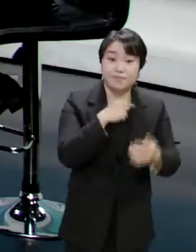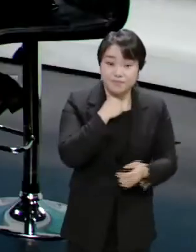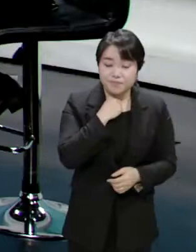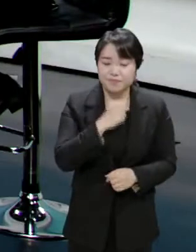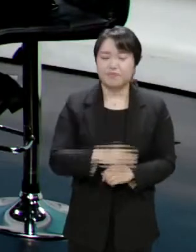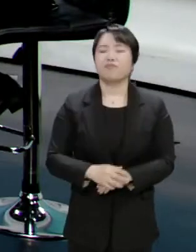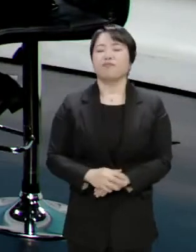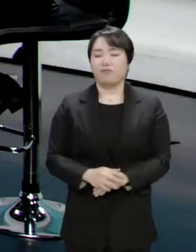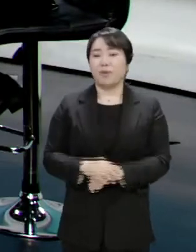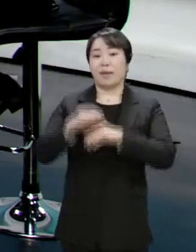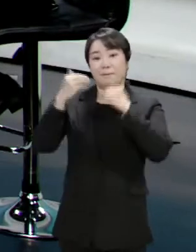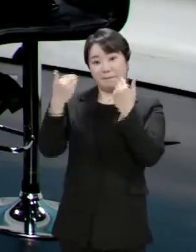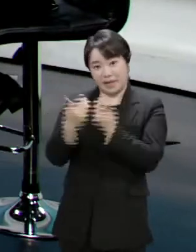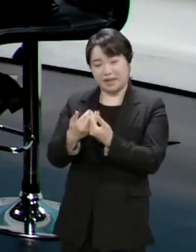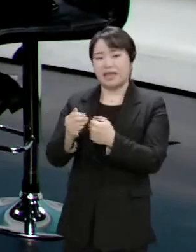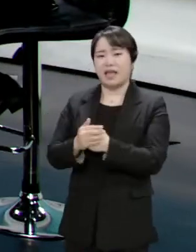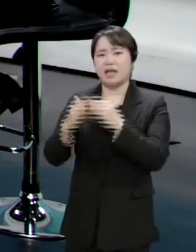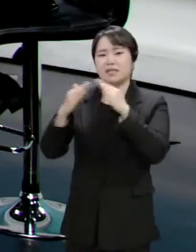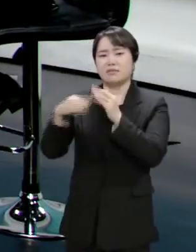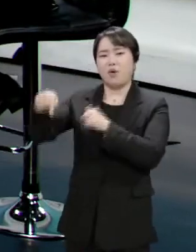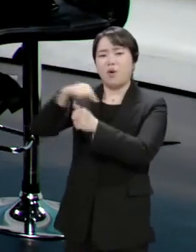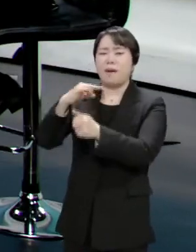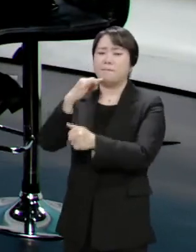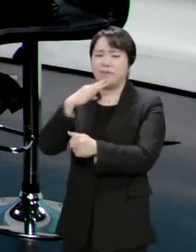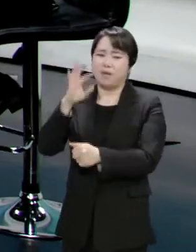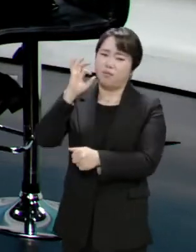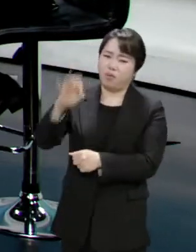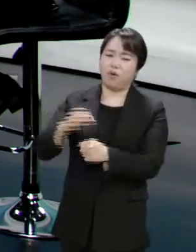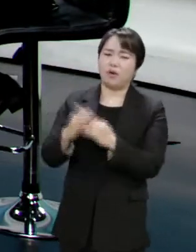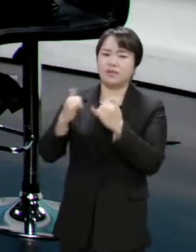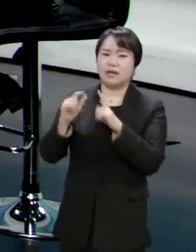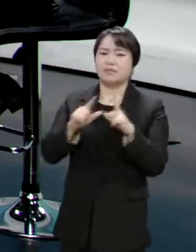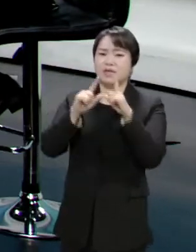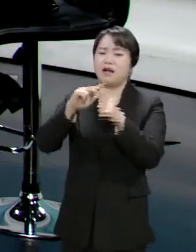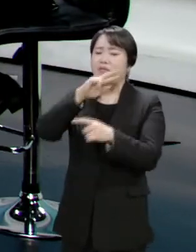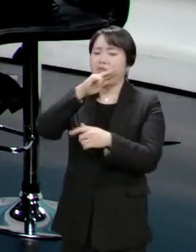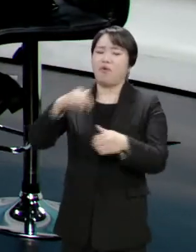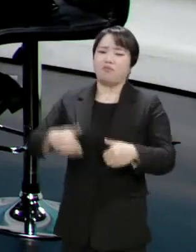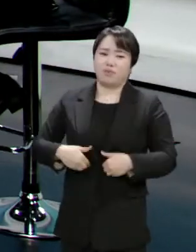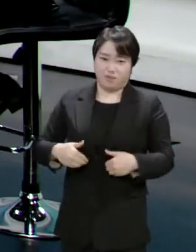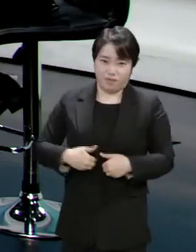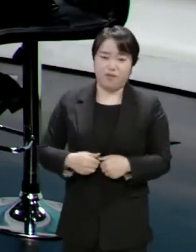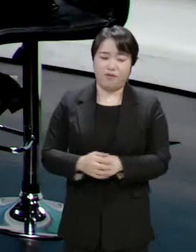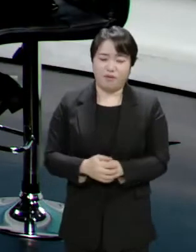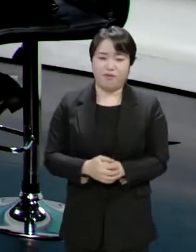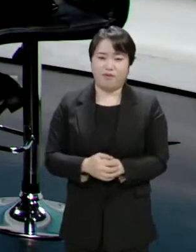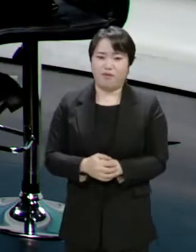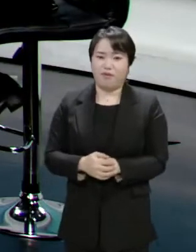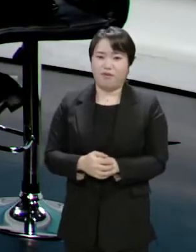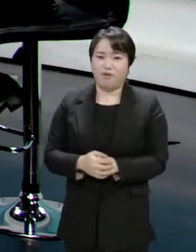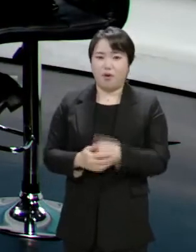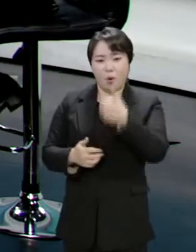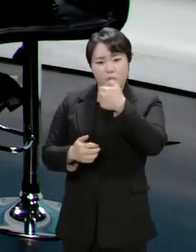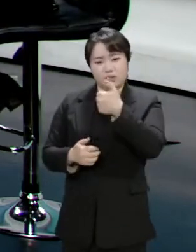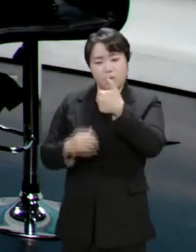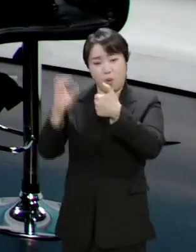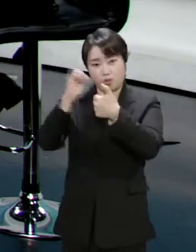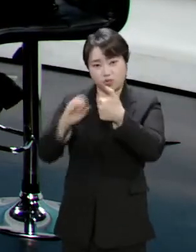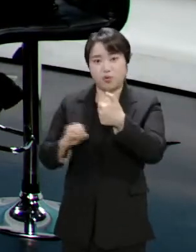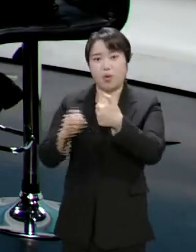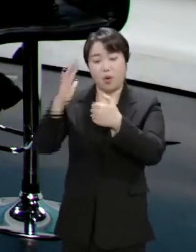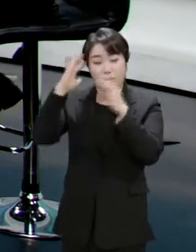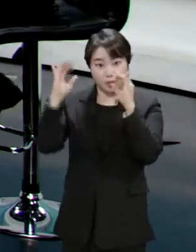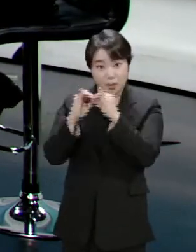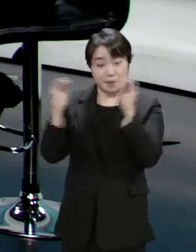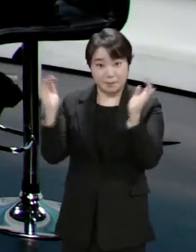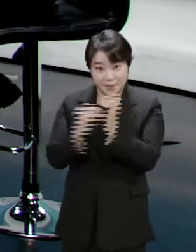있겠지만 반면에 또 주거 환경만 또 따지고 보면 주민이 살기 좋아야 되는 여건을 갖춰야 되기 때문에 55%의 공공재 동의를